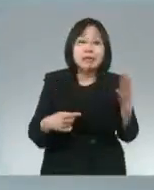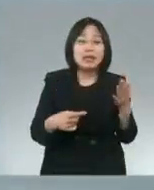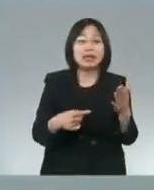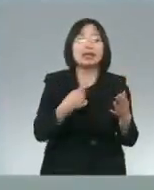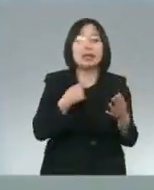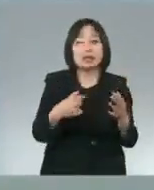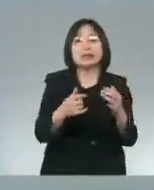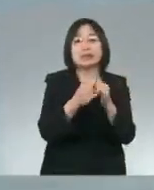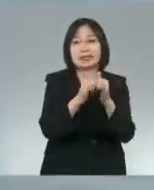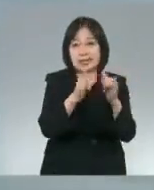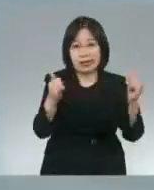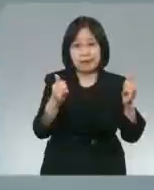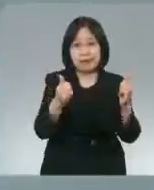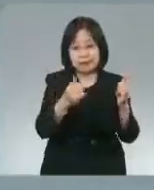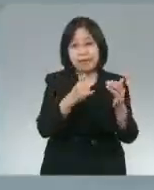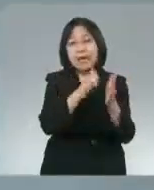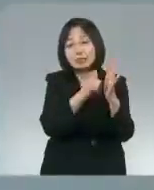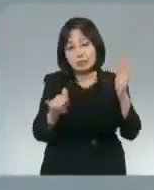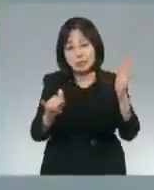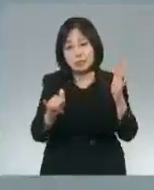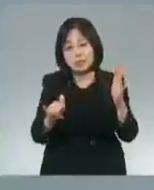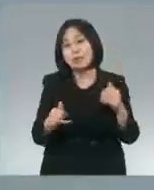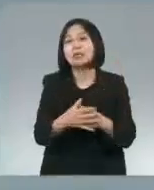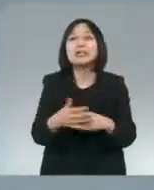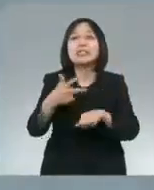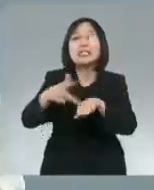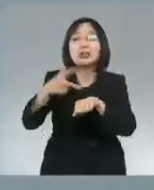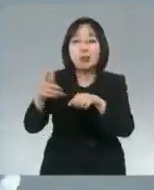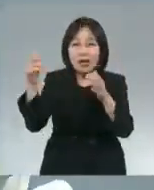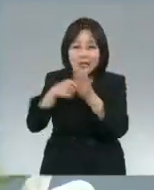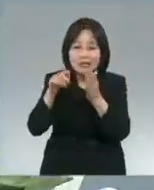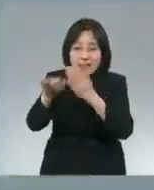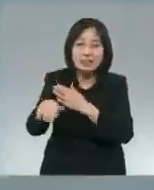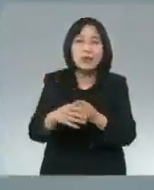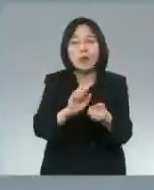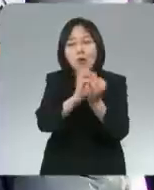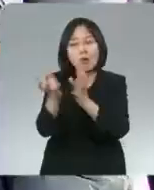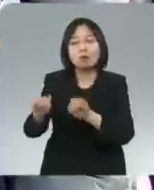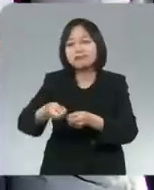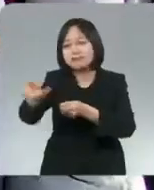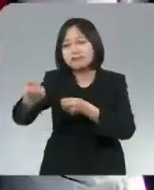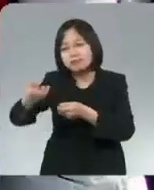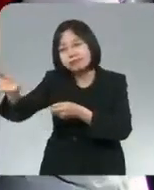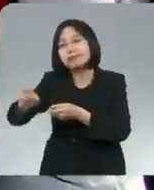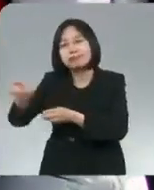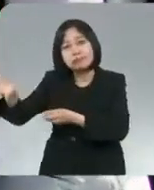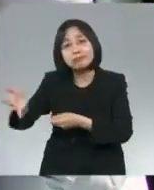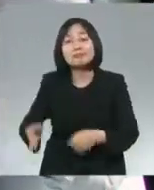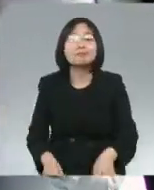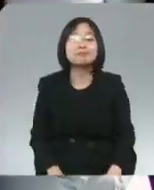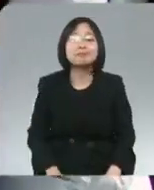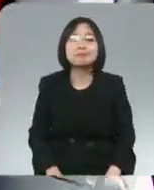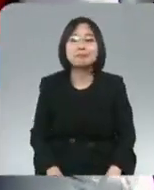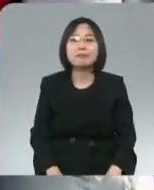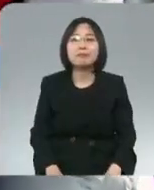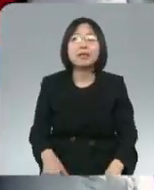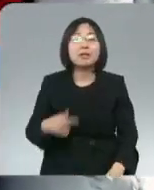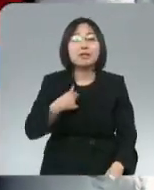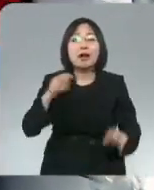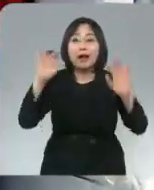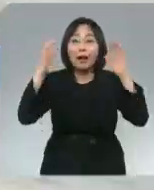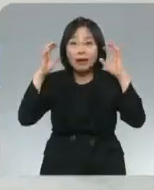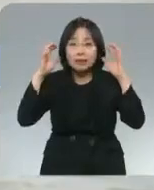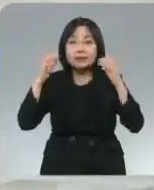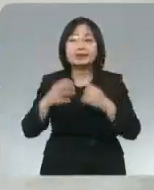mắt thủ tướng Hàn Quốc kim Crôm cũng đại diện chính phủ có bài phát biểu tự nghiệm xin lỗi vì chính phủ đã không bảo vệ được tính mạng người dân